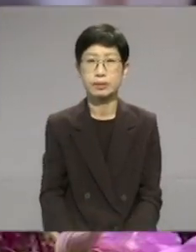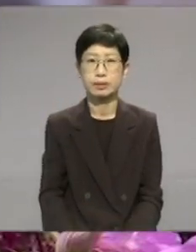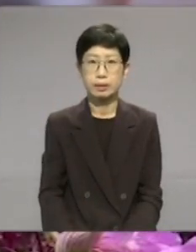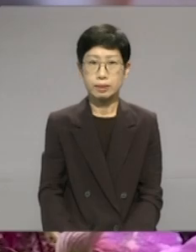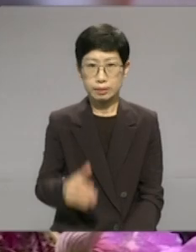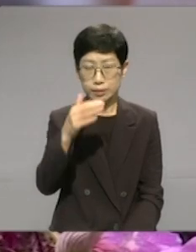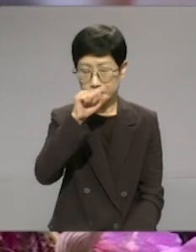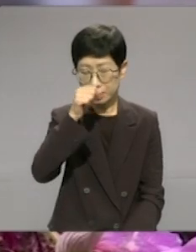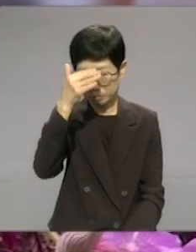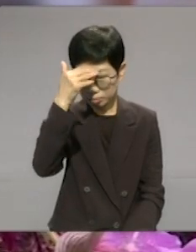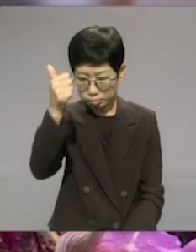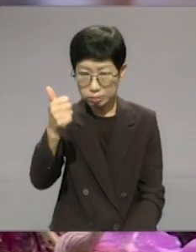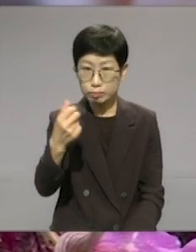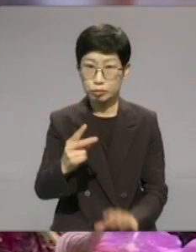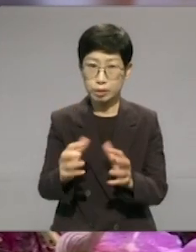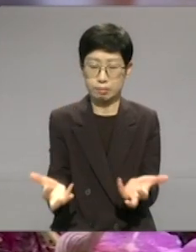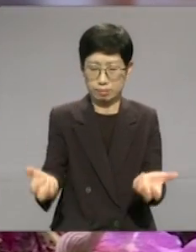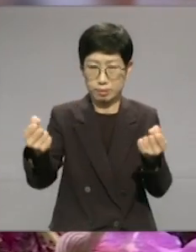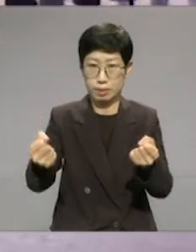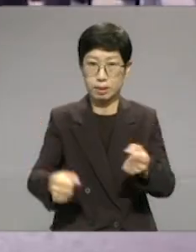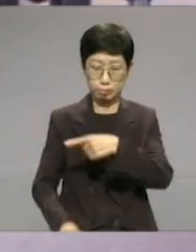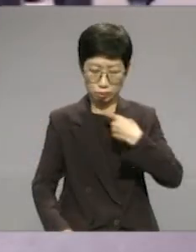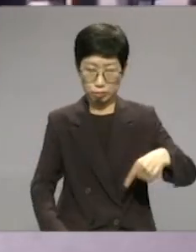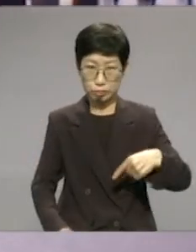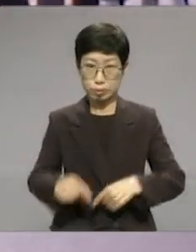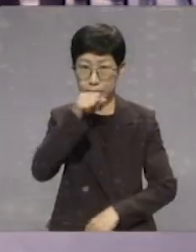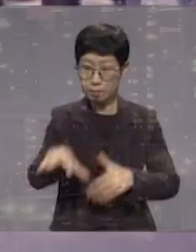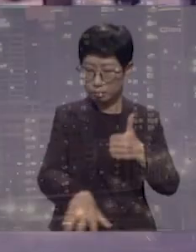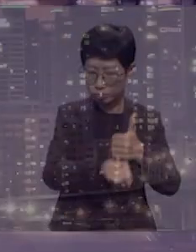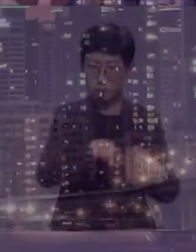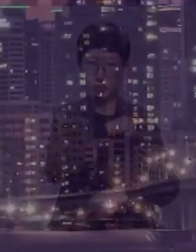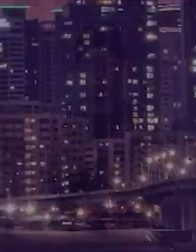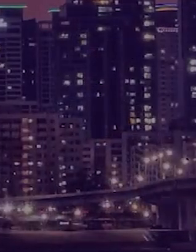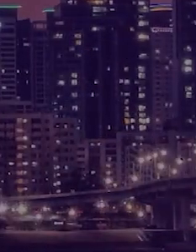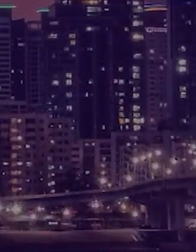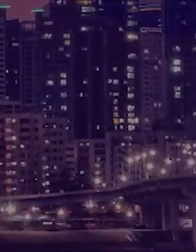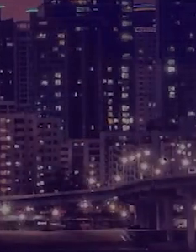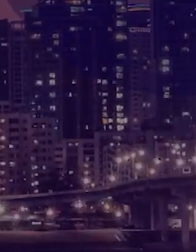라이 총통은 양국을 내세우며 중국이 대만을 대표할 권리가 없다고 강조했습니다